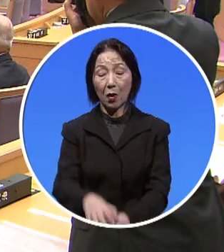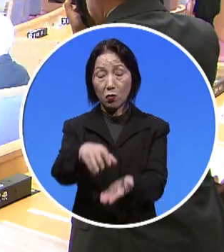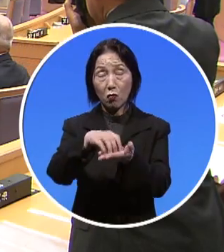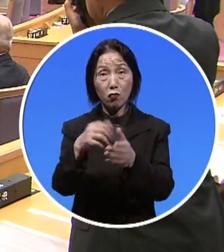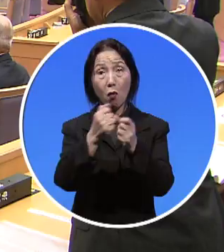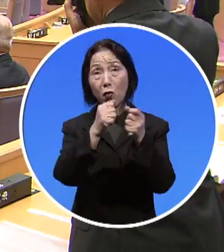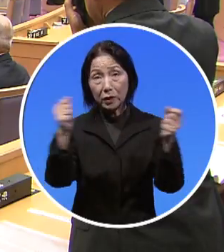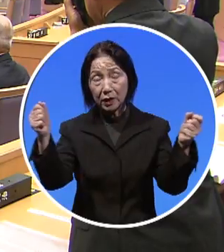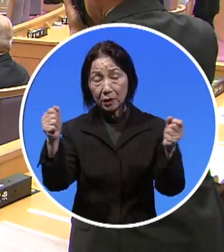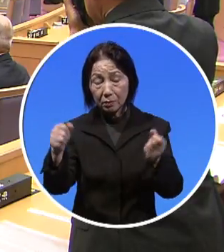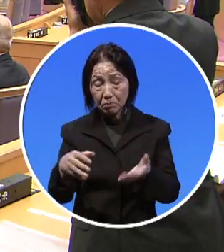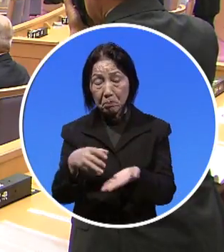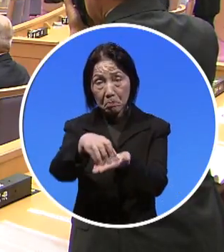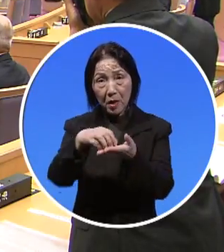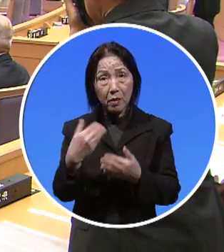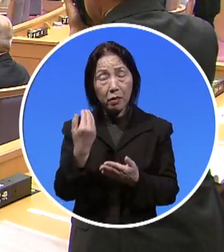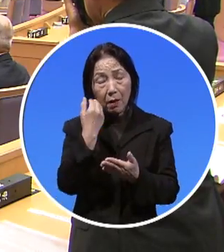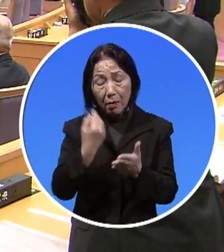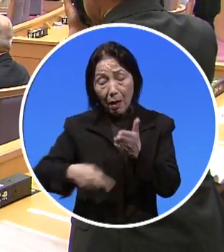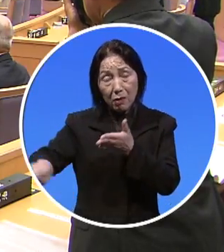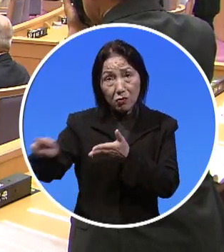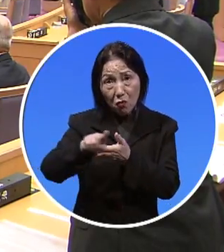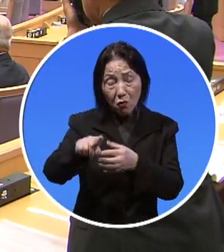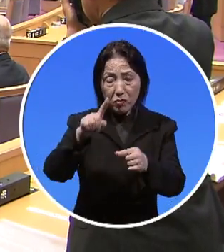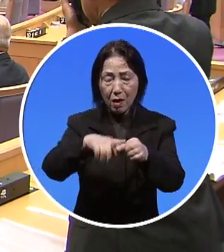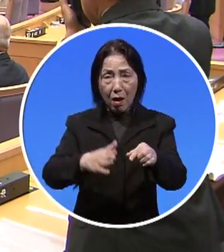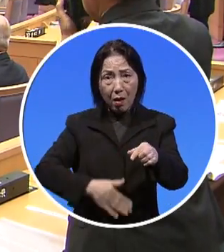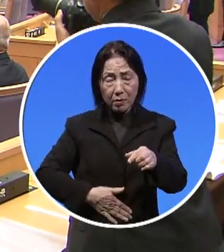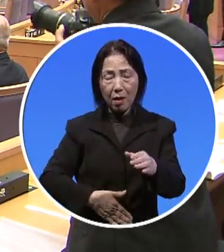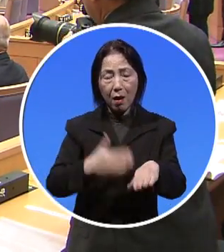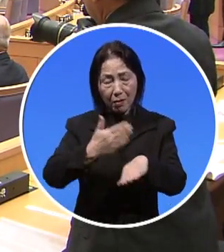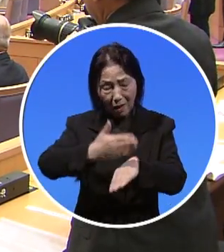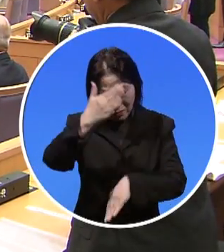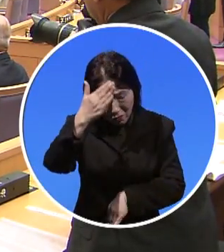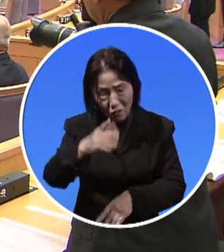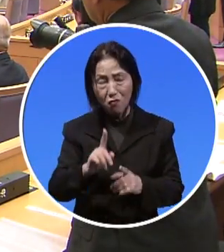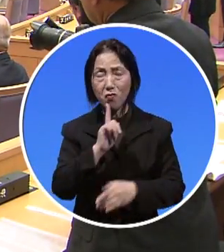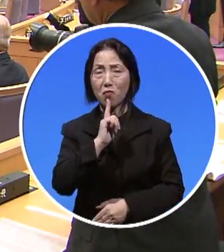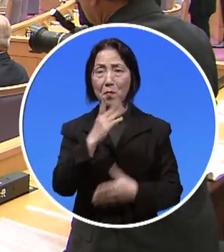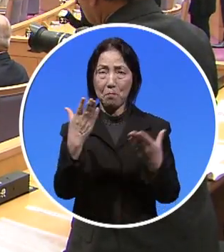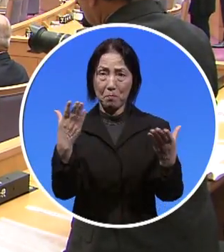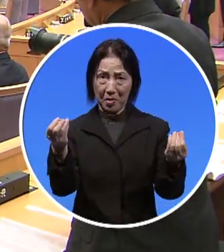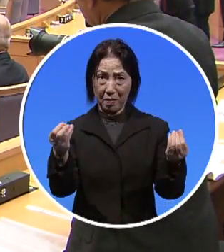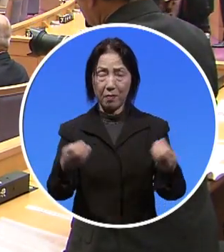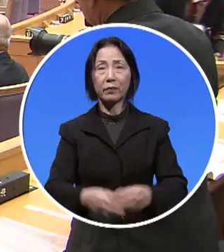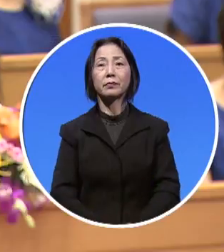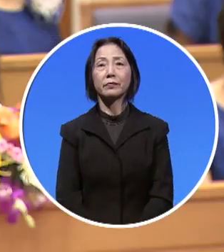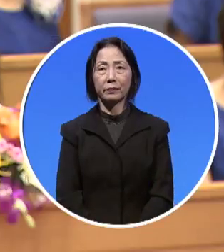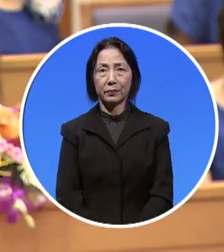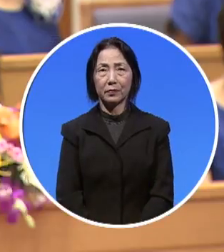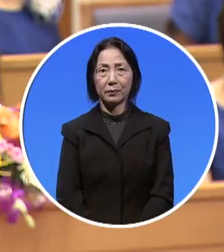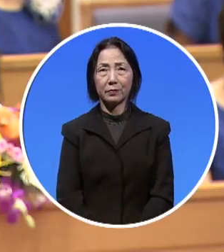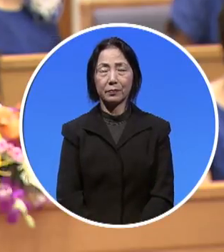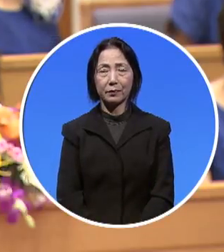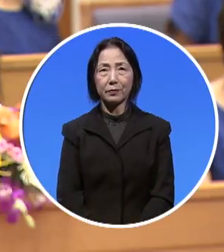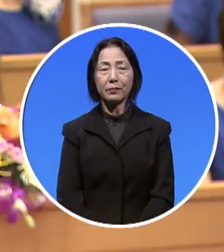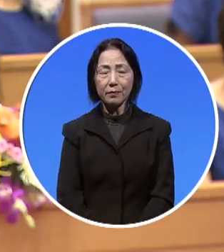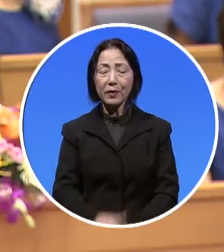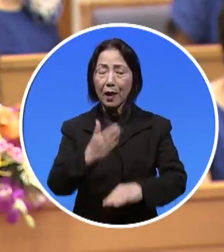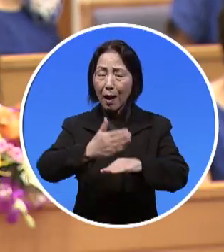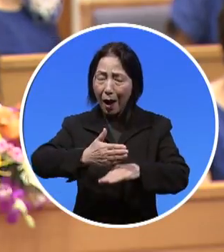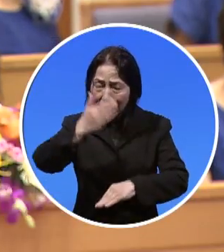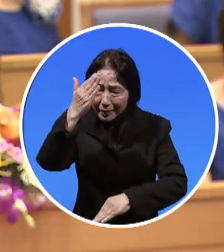少々式では受賞者を代表して中原さんがお礼の言葉を述べました心から